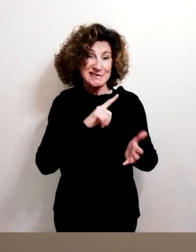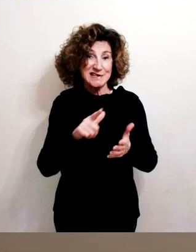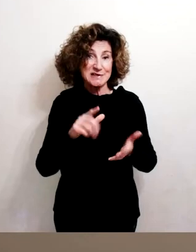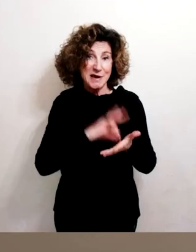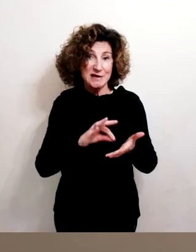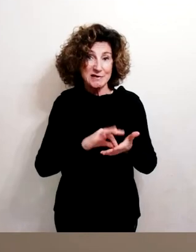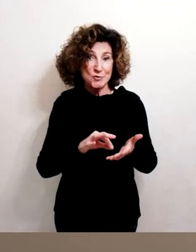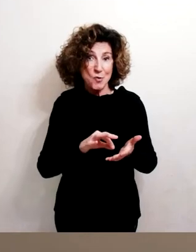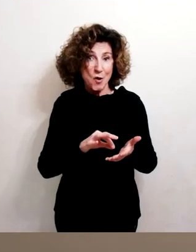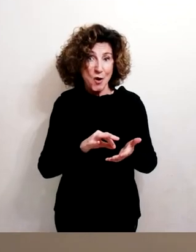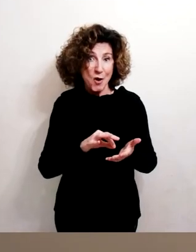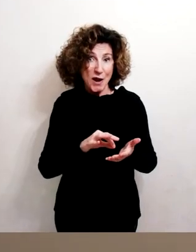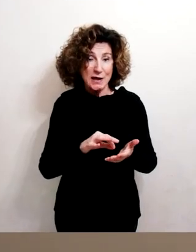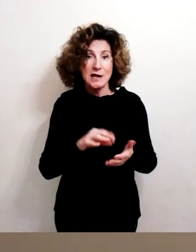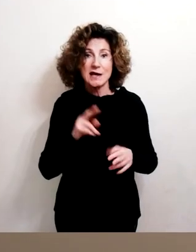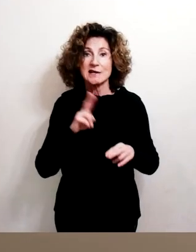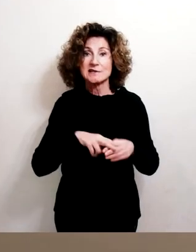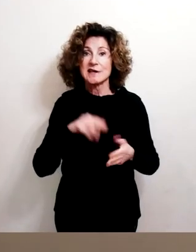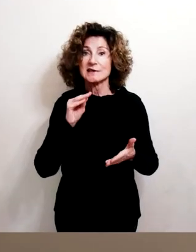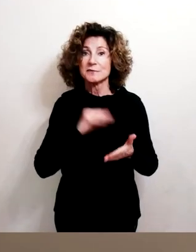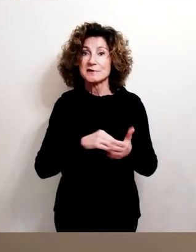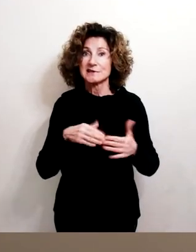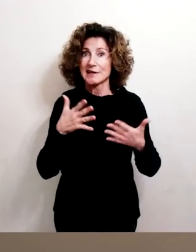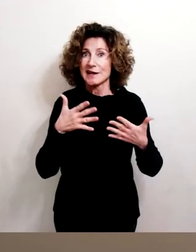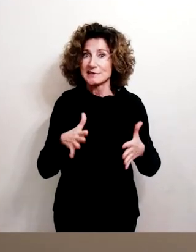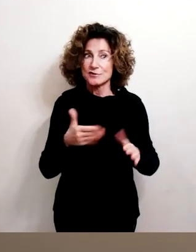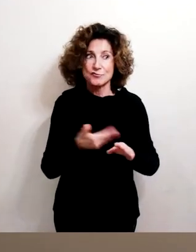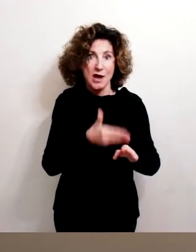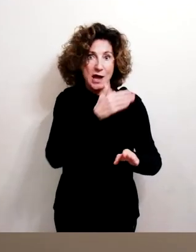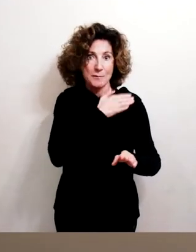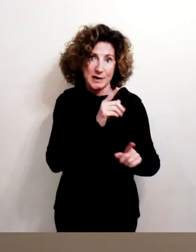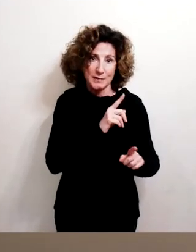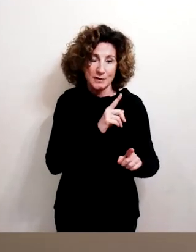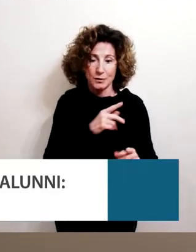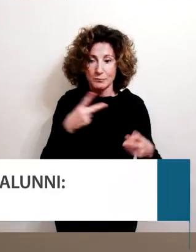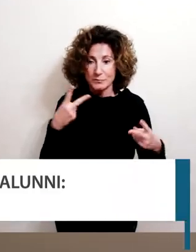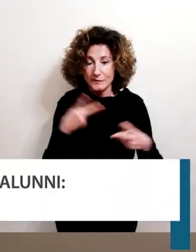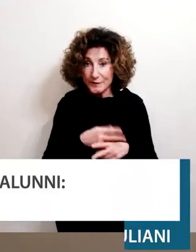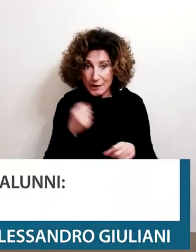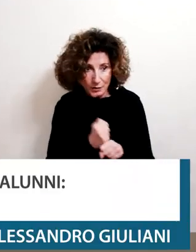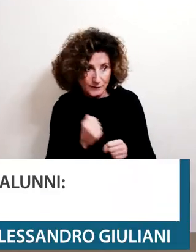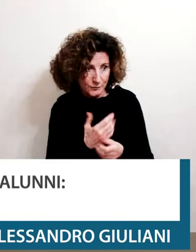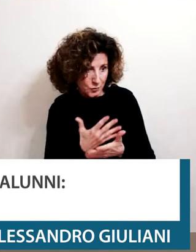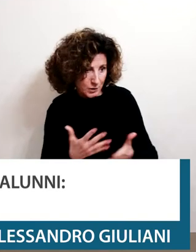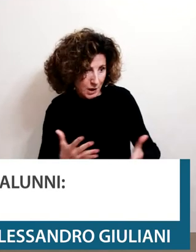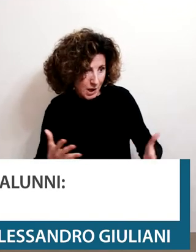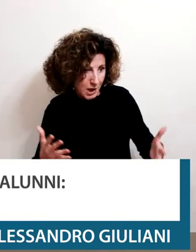abbiamo gli assistenti in classe fino a tre anni fa questo è un lavoro enorme però